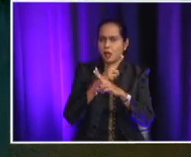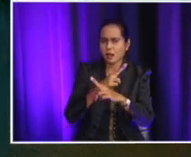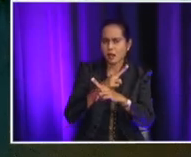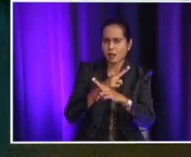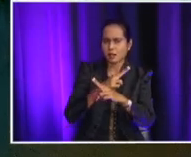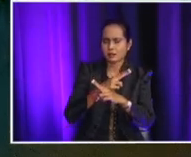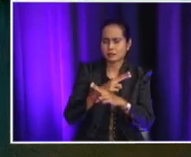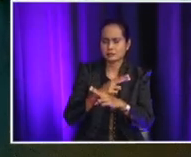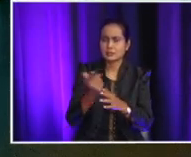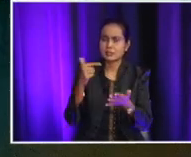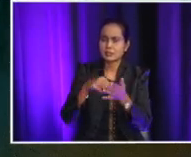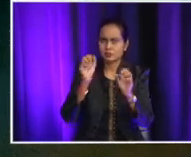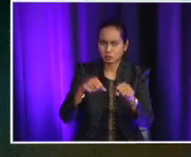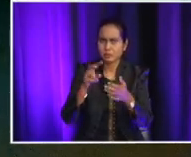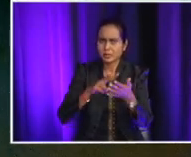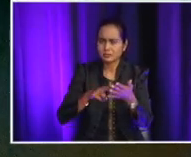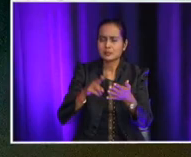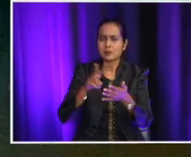kita baca